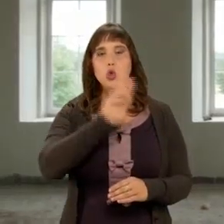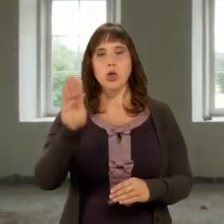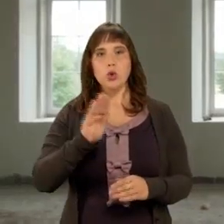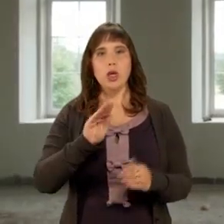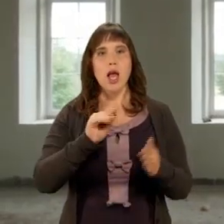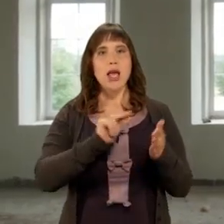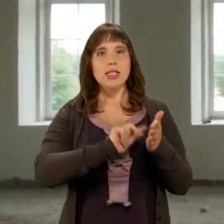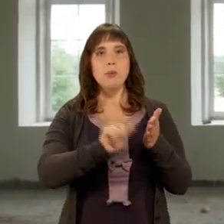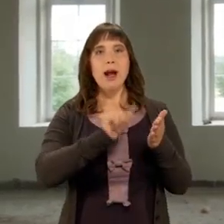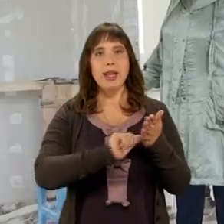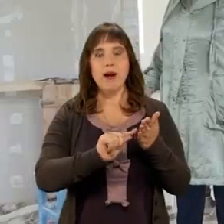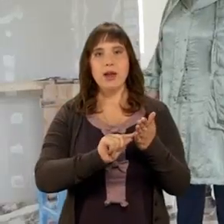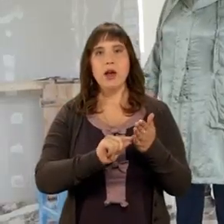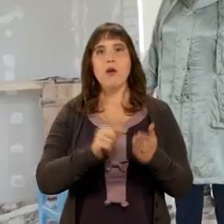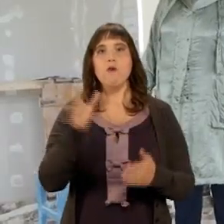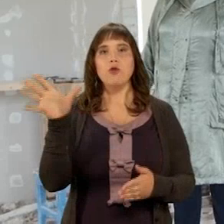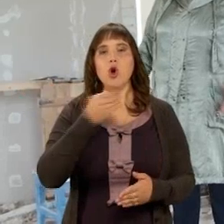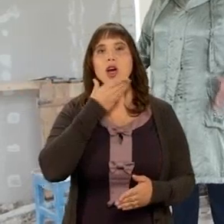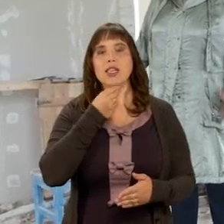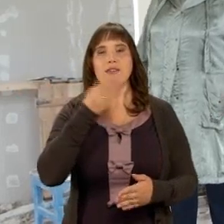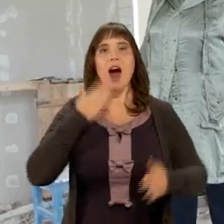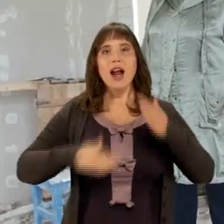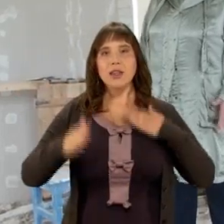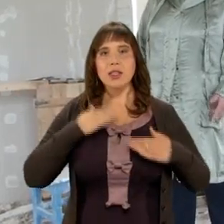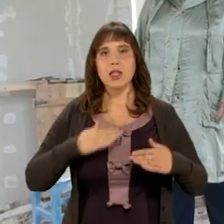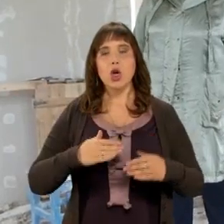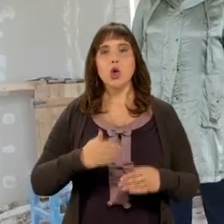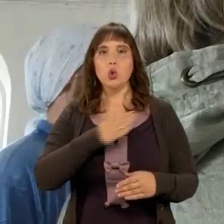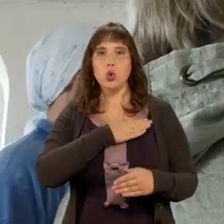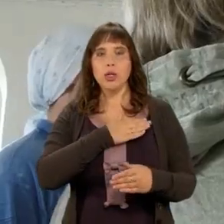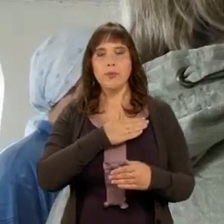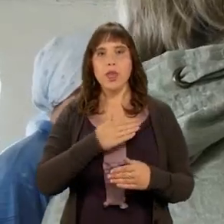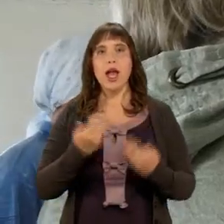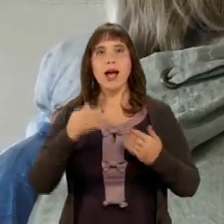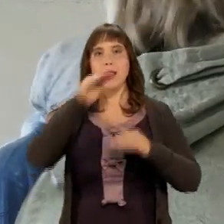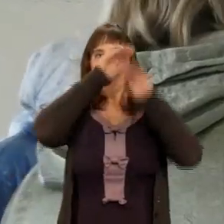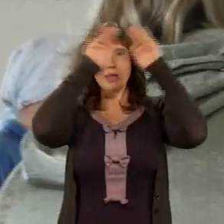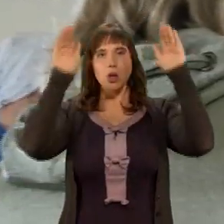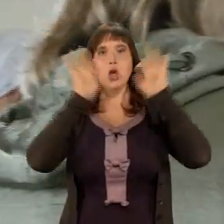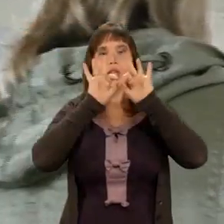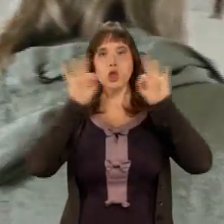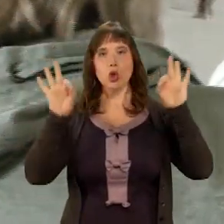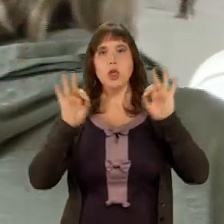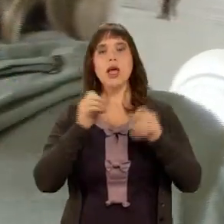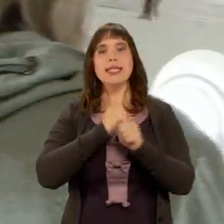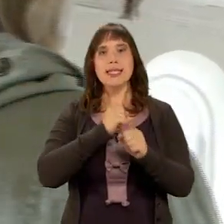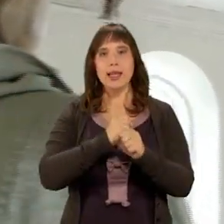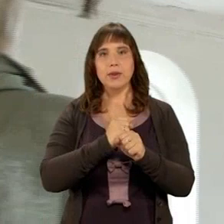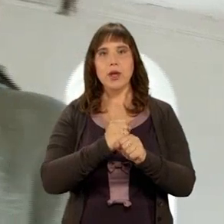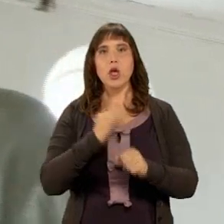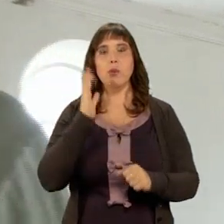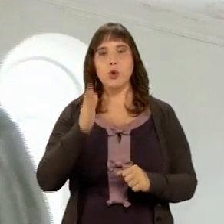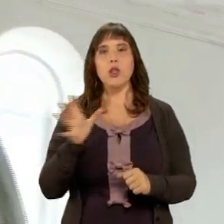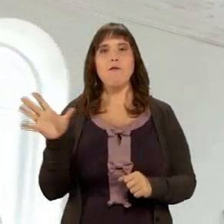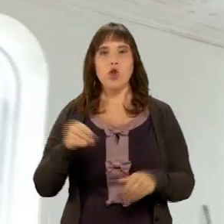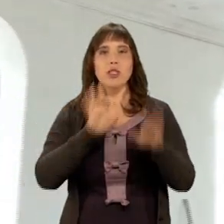штукатурили, зашпаклевали. Красиво, прямо вот радостно на душе становится. Сейчас у нас еще потолок надо, вот натяжной потолок